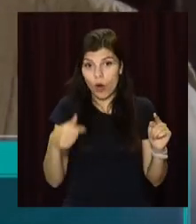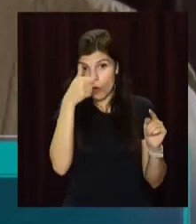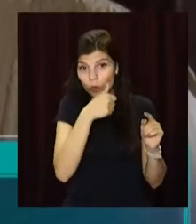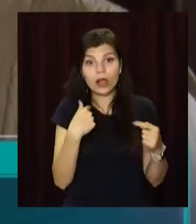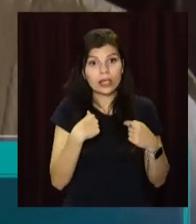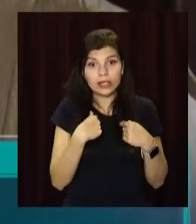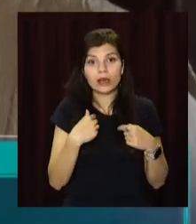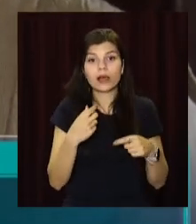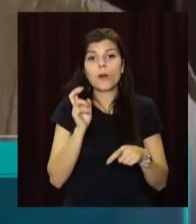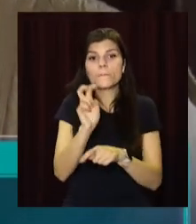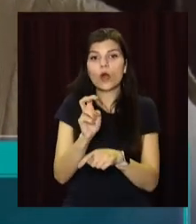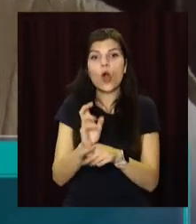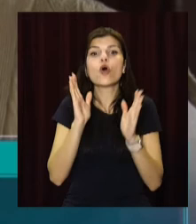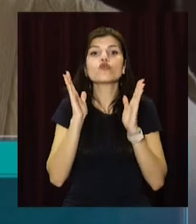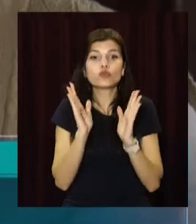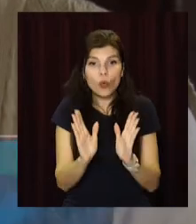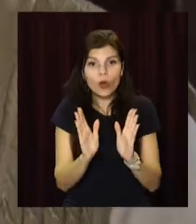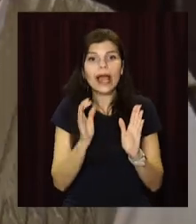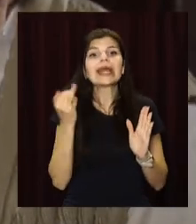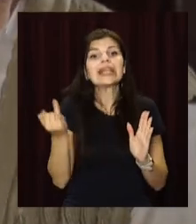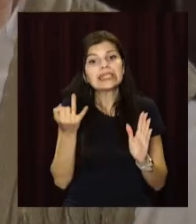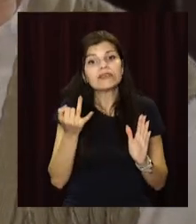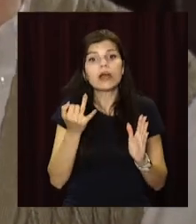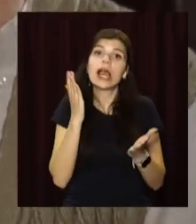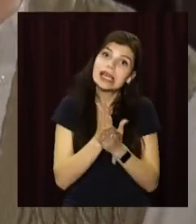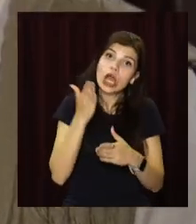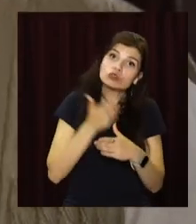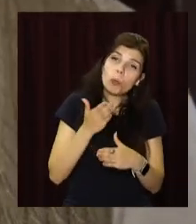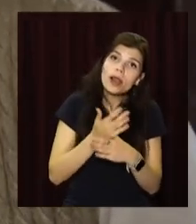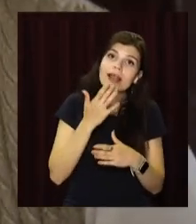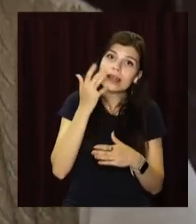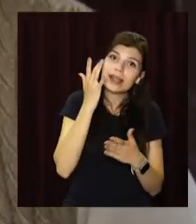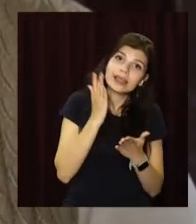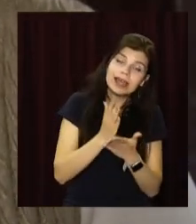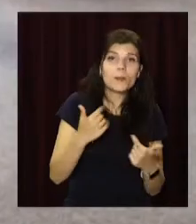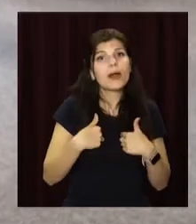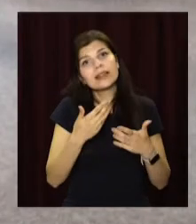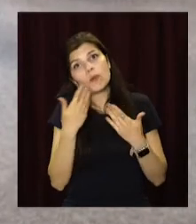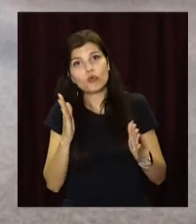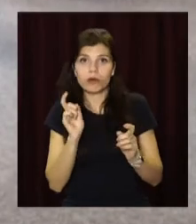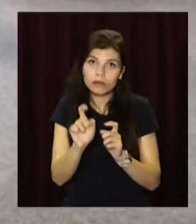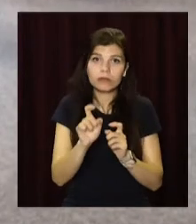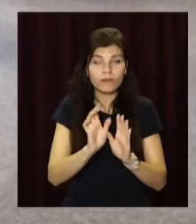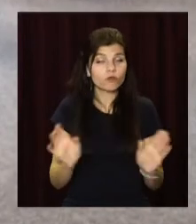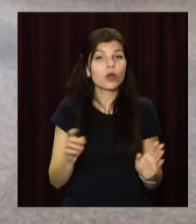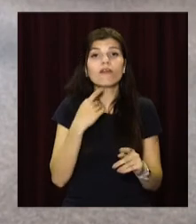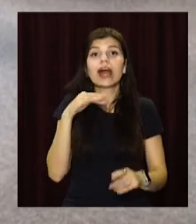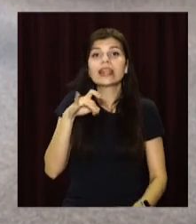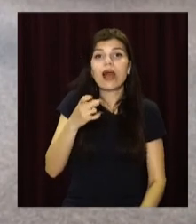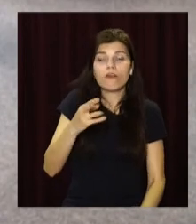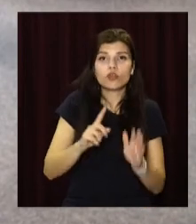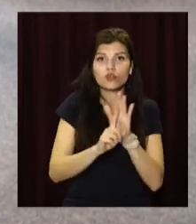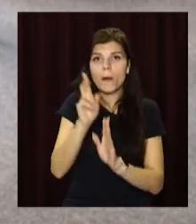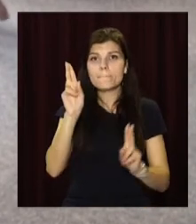я сюди приходила тільки інтересуватися, є в мене субсидії літні чи ні субсидії. З травня в Україні діють нові